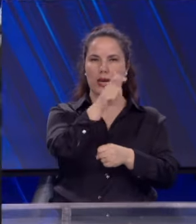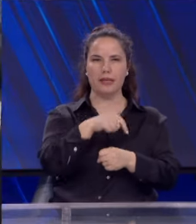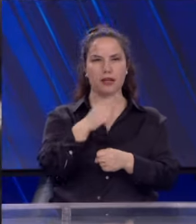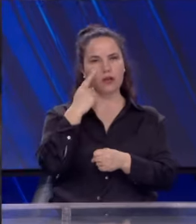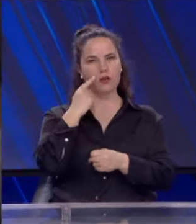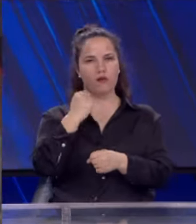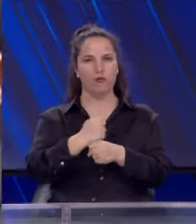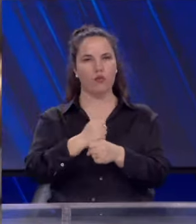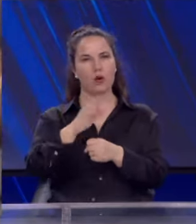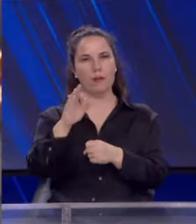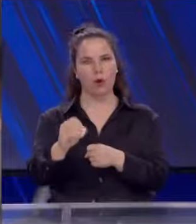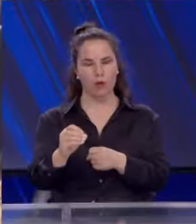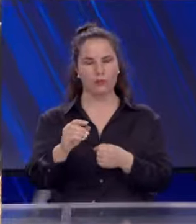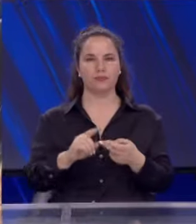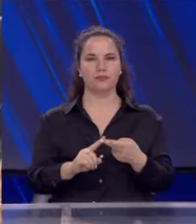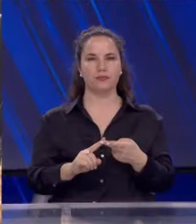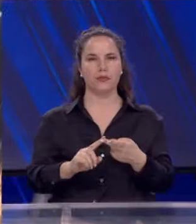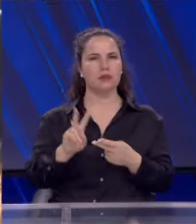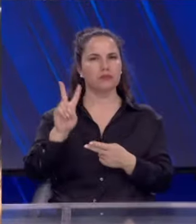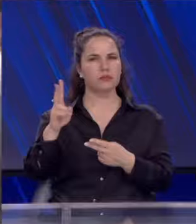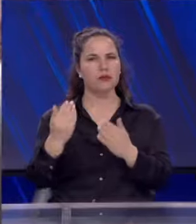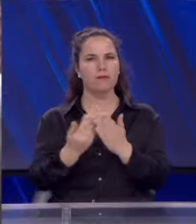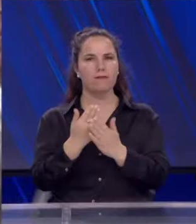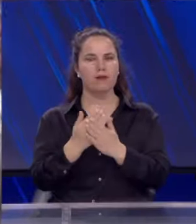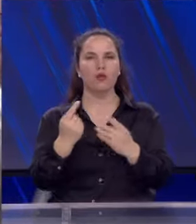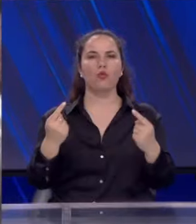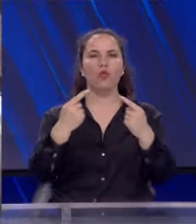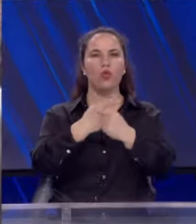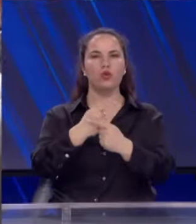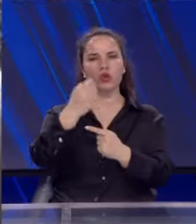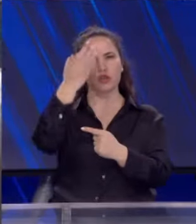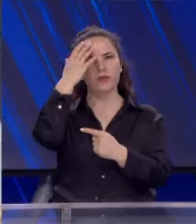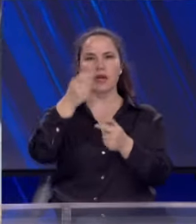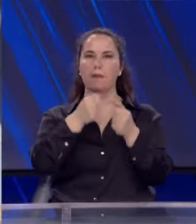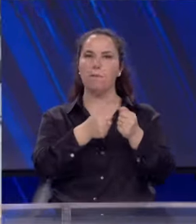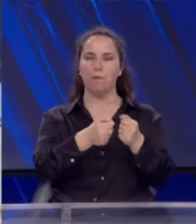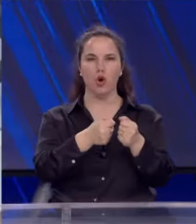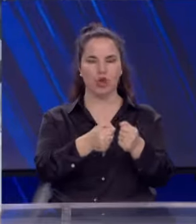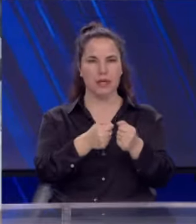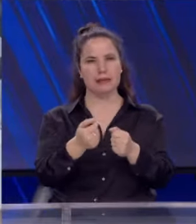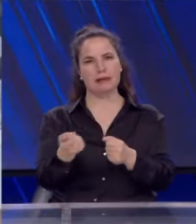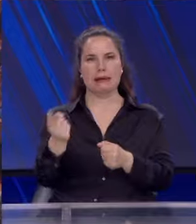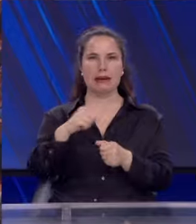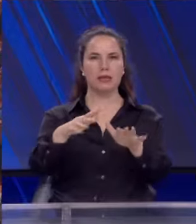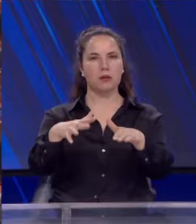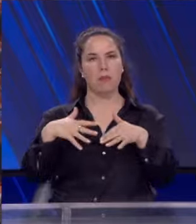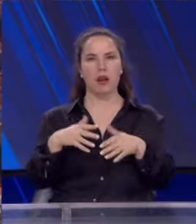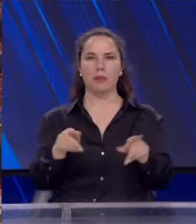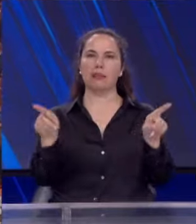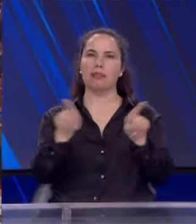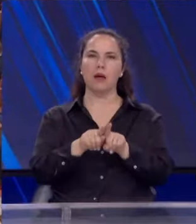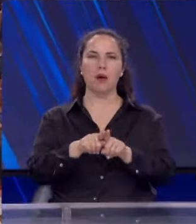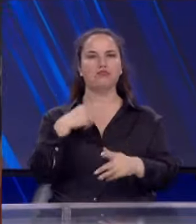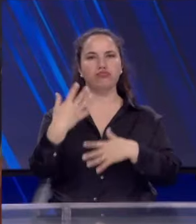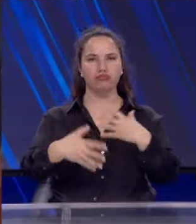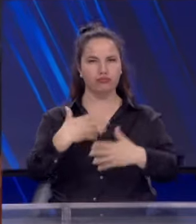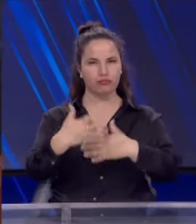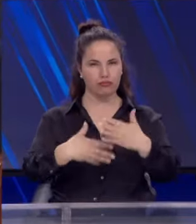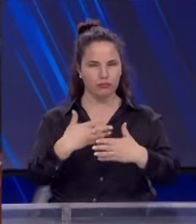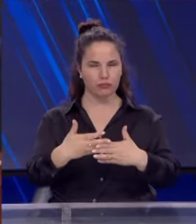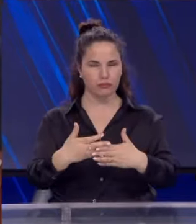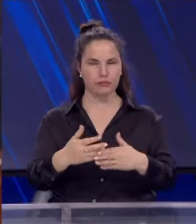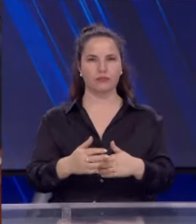kontributet. Opozita nis protestat kundër qeverisë Rama, nesër deputetët do të blokojnë seancën parlamentare, ndërkohë që demokratët do të rrethojnë